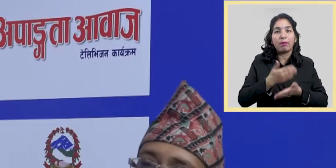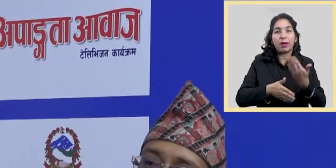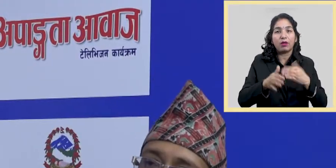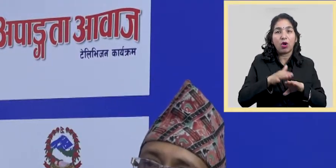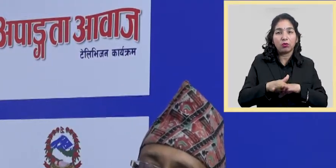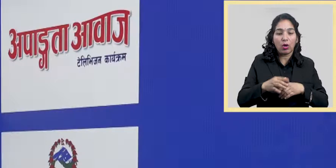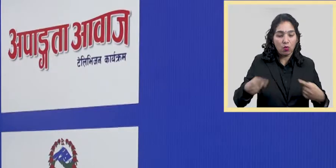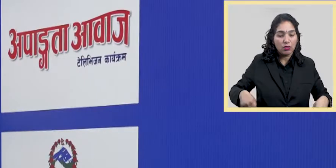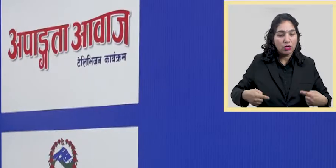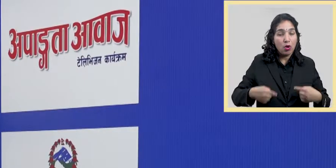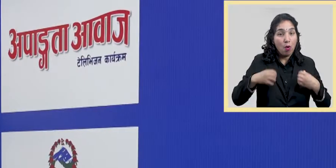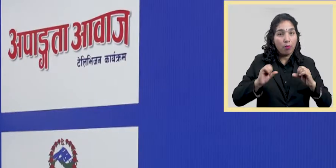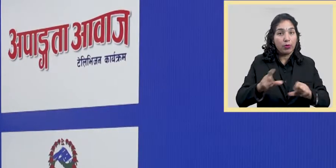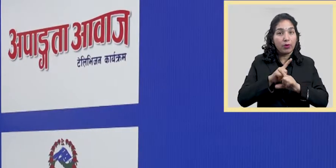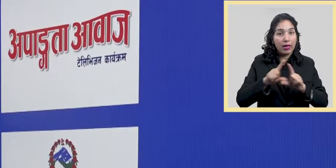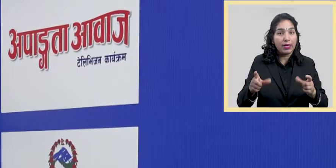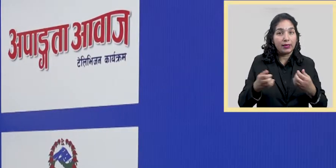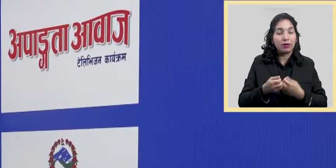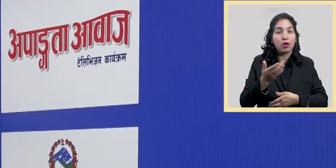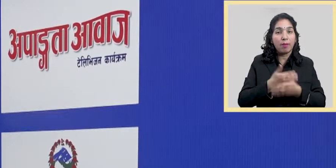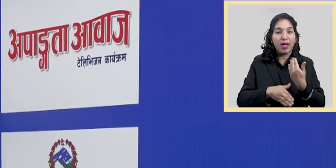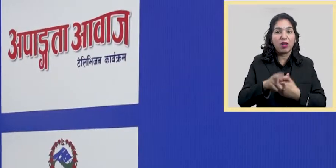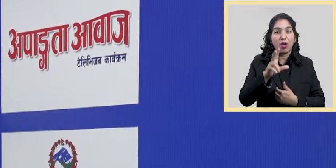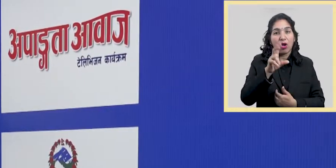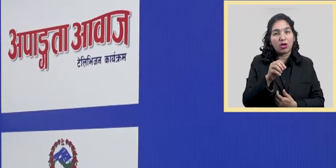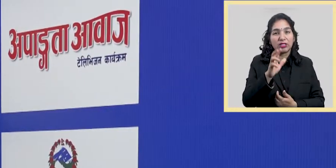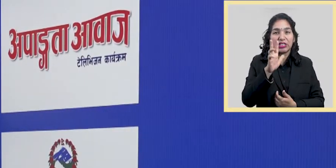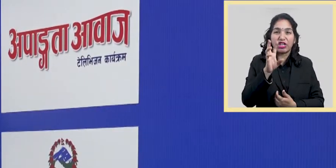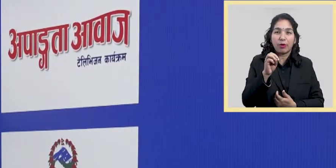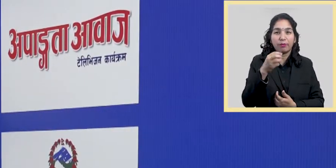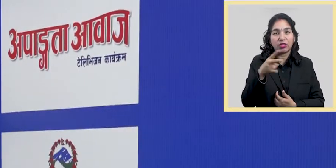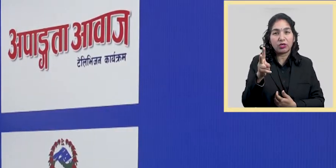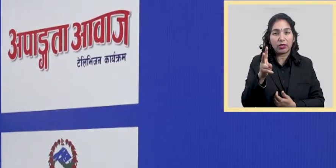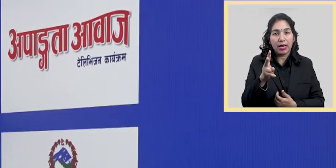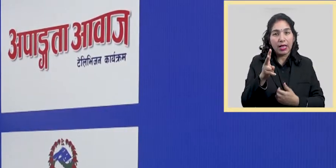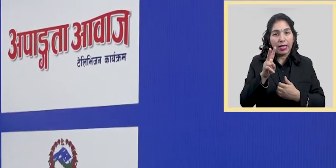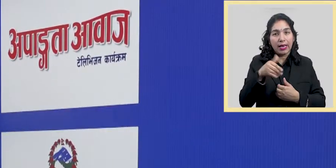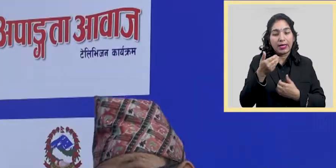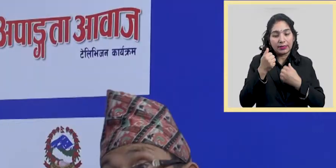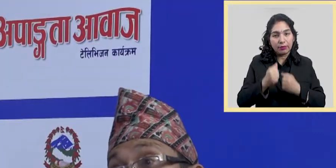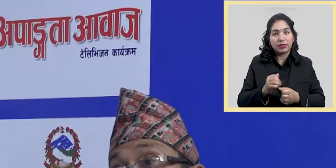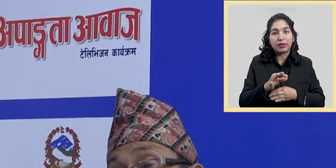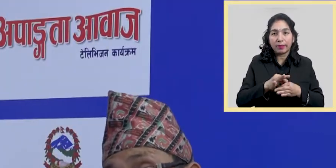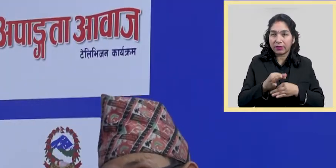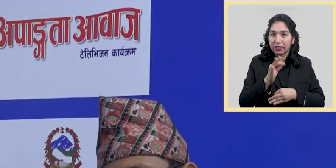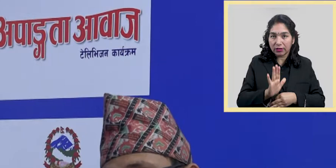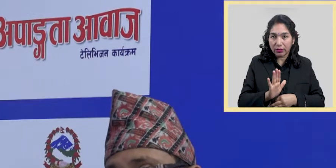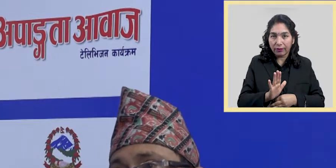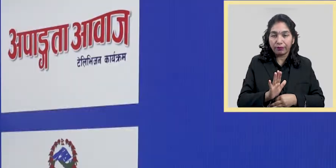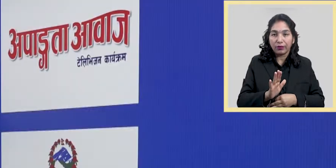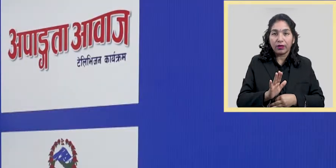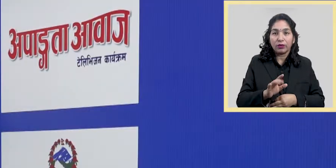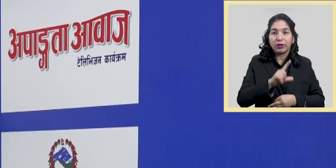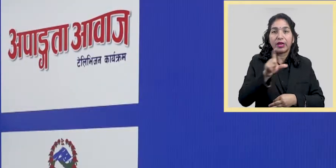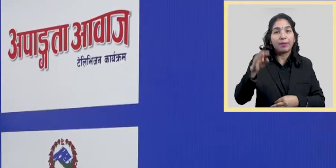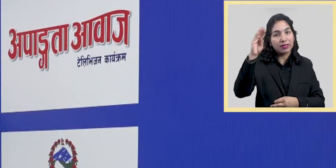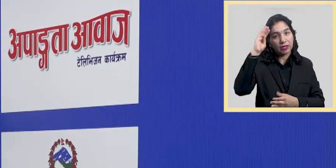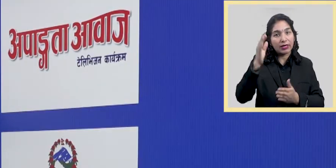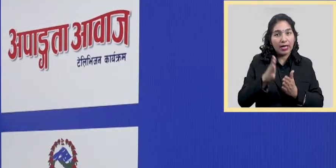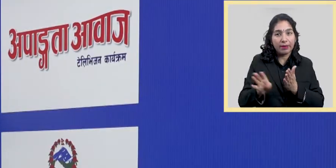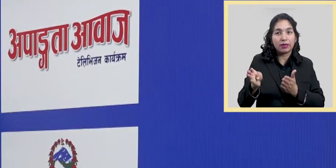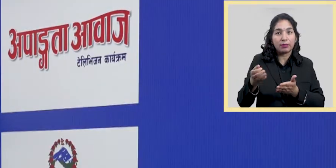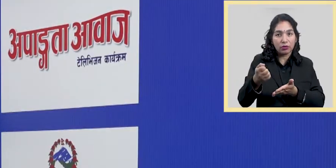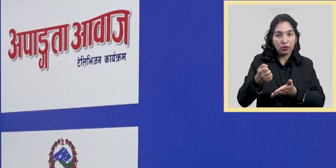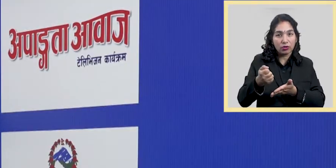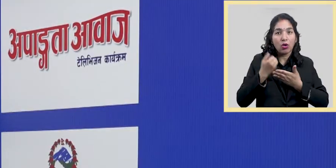अपाङ्गहरू भने मतलब उनीहरूले व्हीलचेयर पनि प्रयोग गर्न सक्नेहरूको लागि चाहिँ 80-90 त्यहाँ चाहिँ अहिले बस्ने व्यवस्था छ, गृह सञ्चालन भएको छ, त्यसलाई नेपाल सरकारबाट